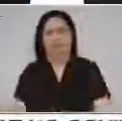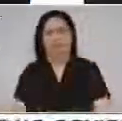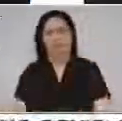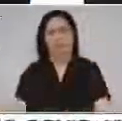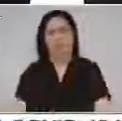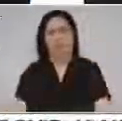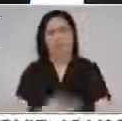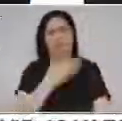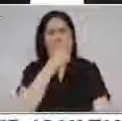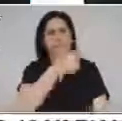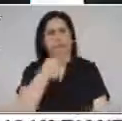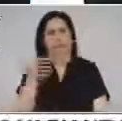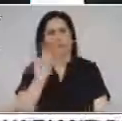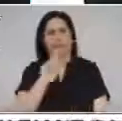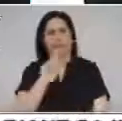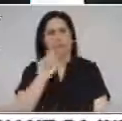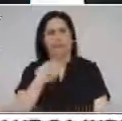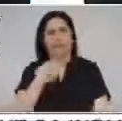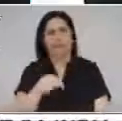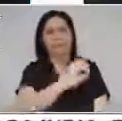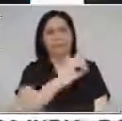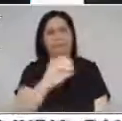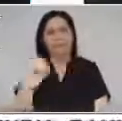So yun lang natin. Maraming salamat. Salamat po, Yusek. Diño, thank you.